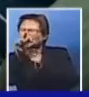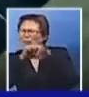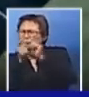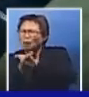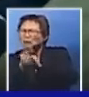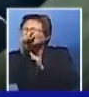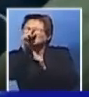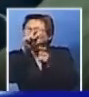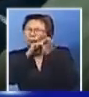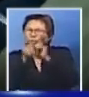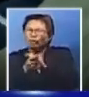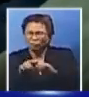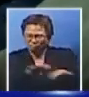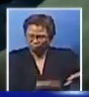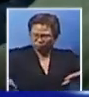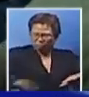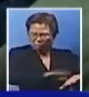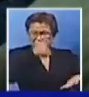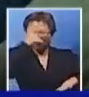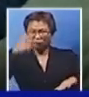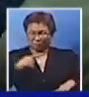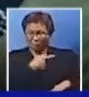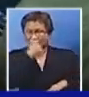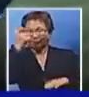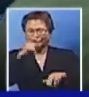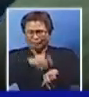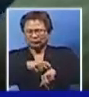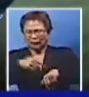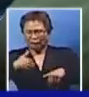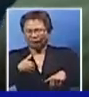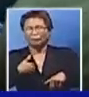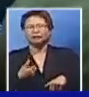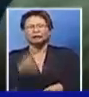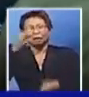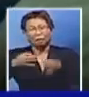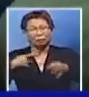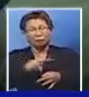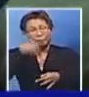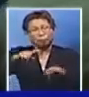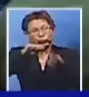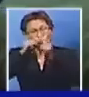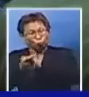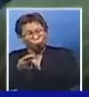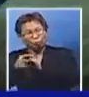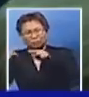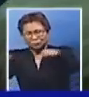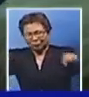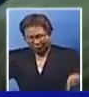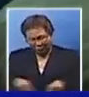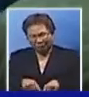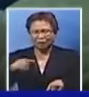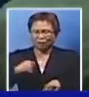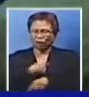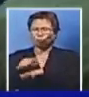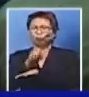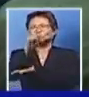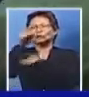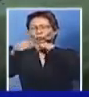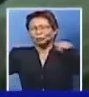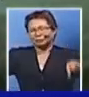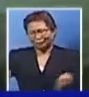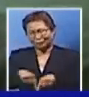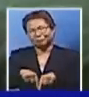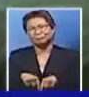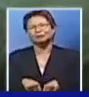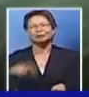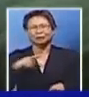segi layout kerana kita ada masa yang cukup. Kalau perlu kita tukar kepada satu gelanggang, kita guna satu gelanggang